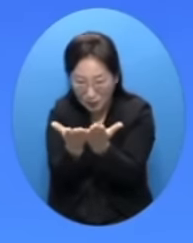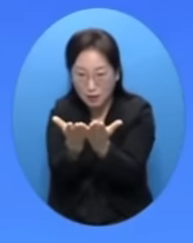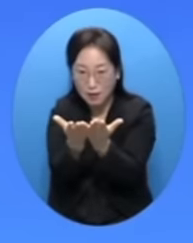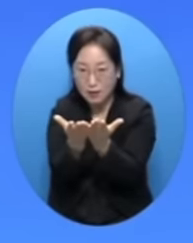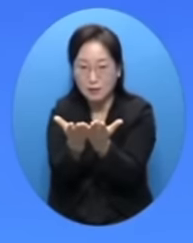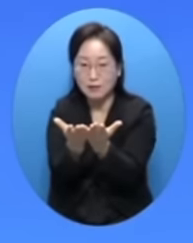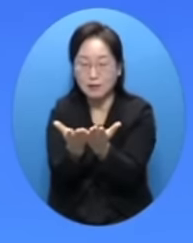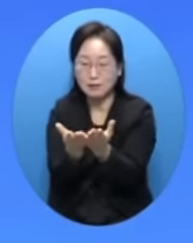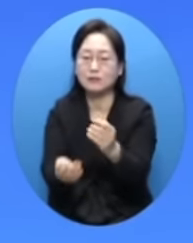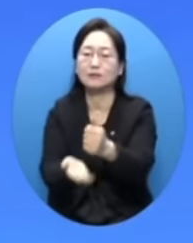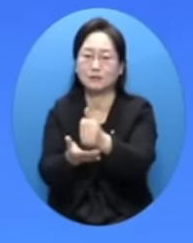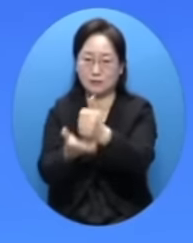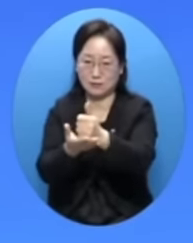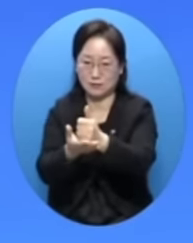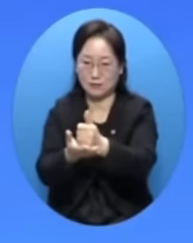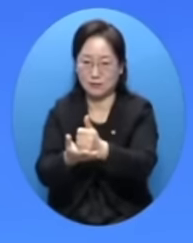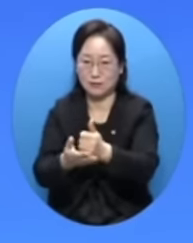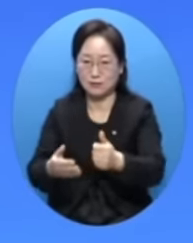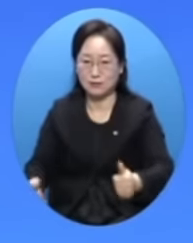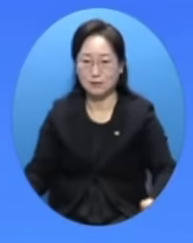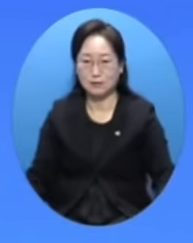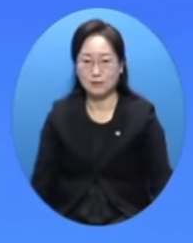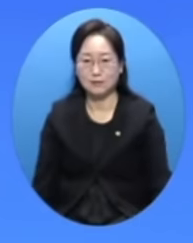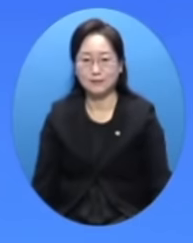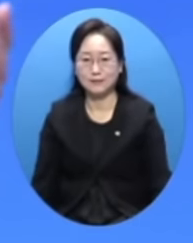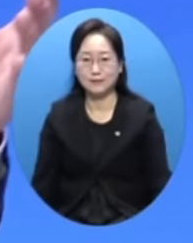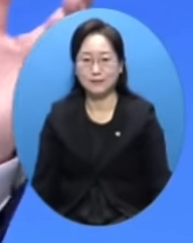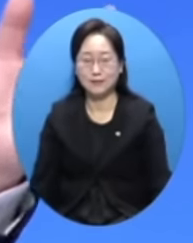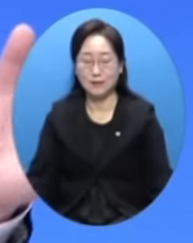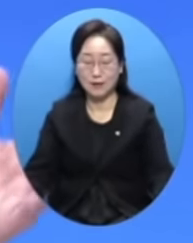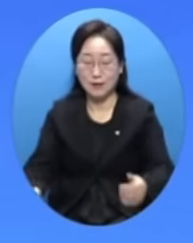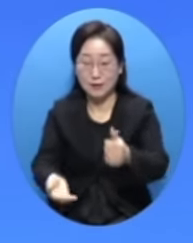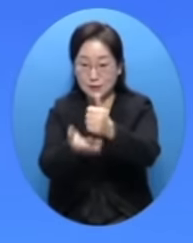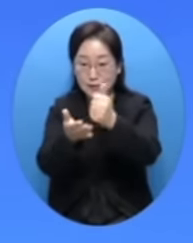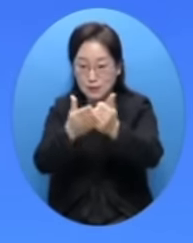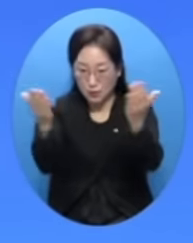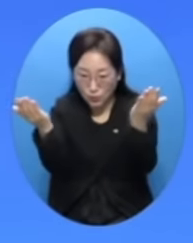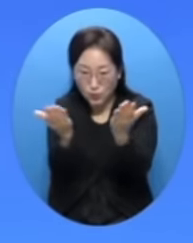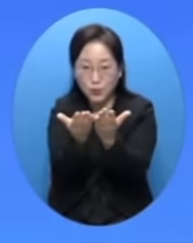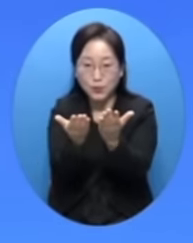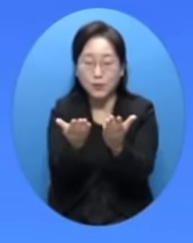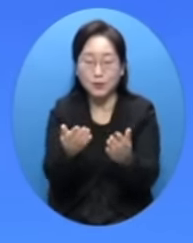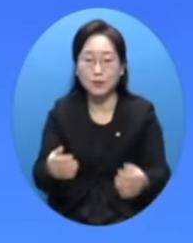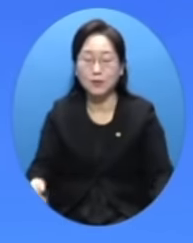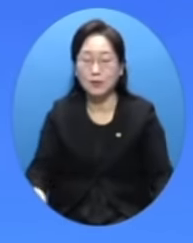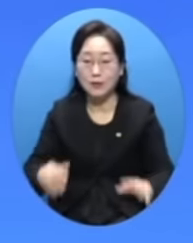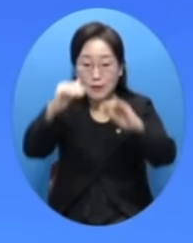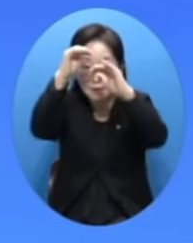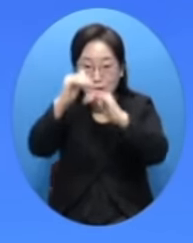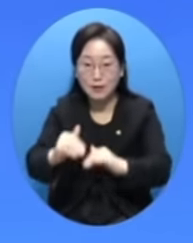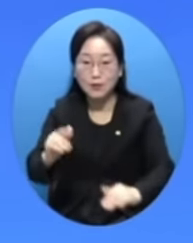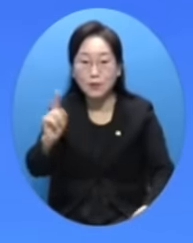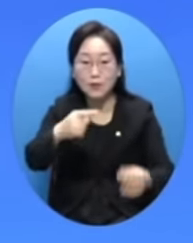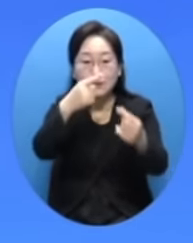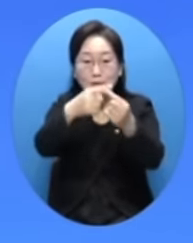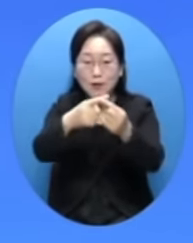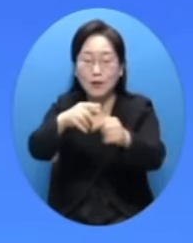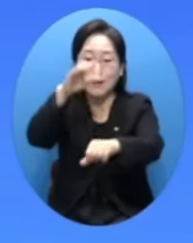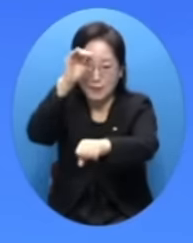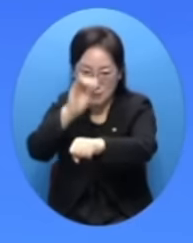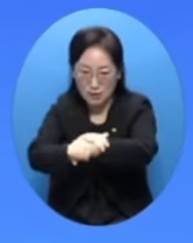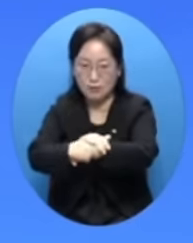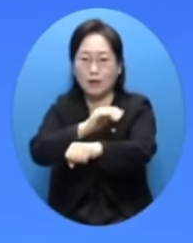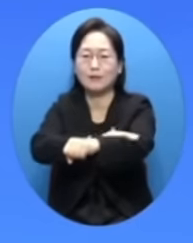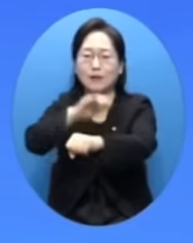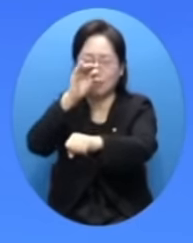칭찬하는 것을 알 수 있습니다 그들의 칭찬이 똑같았는데 그 칭찬의 내용이 첫 번째가 잘하였도다